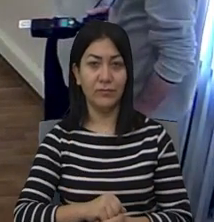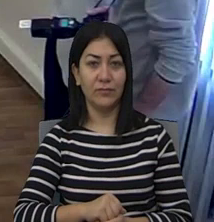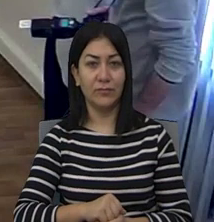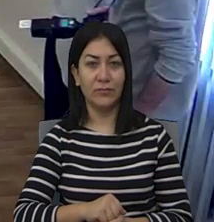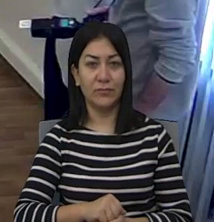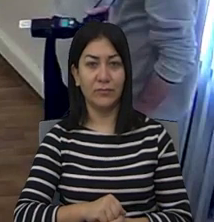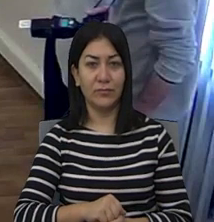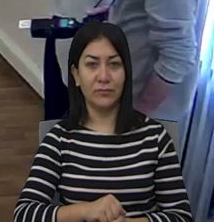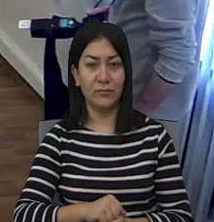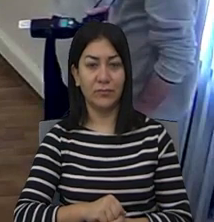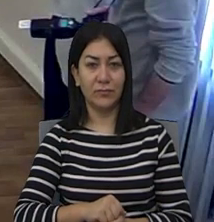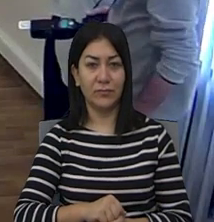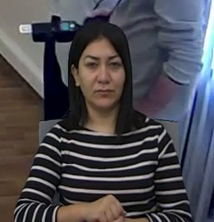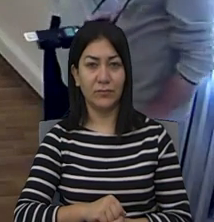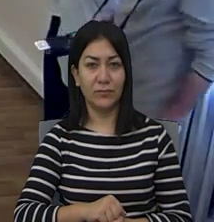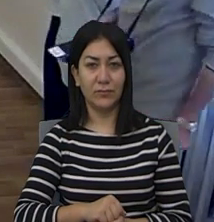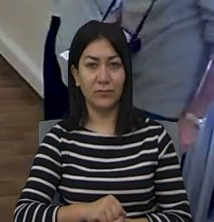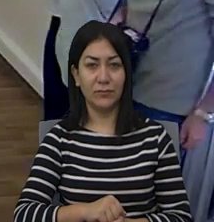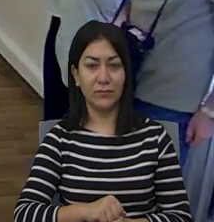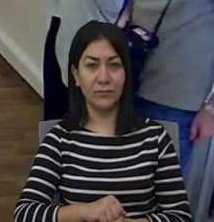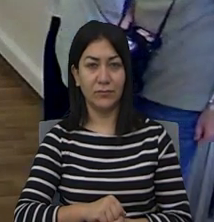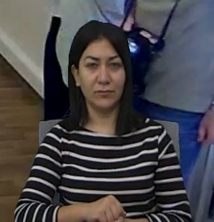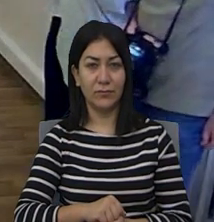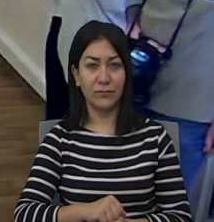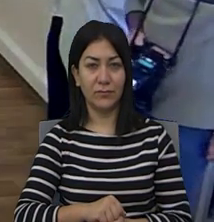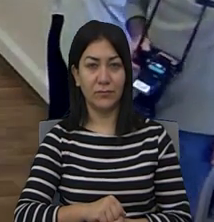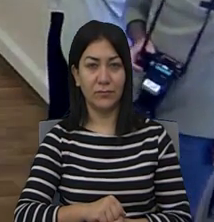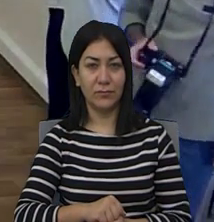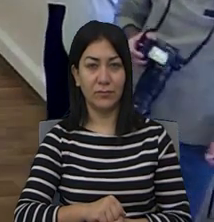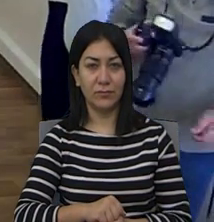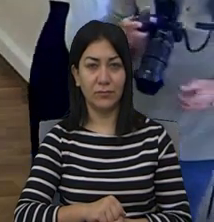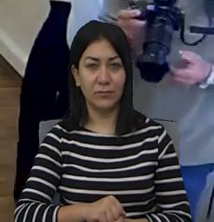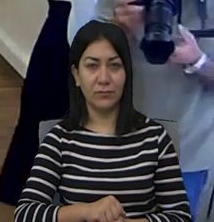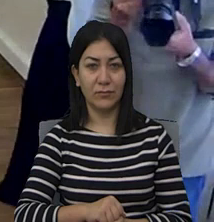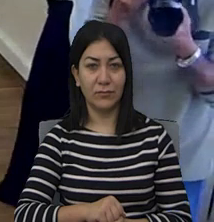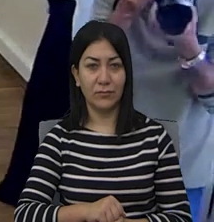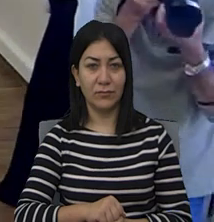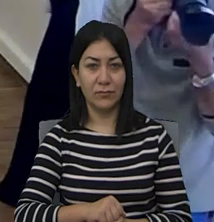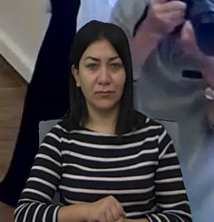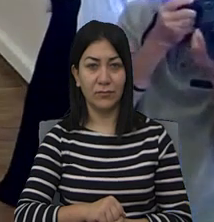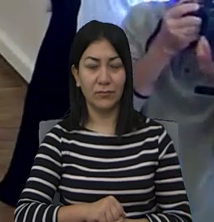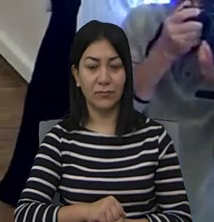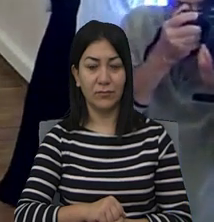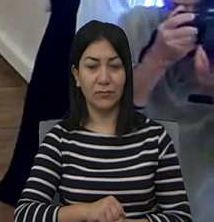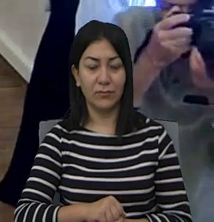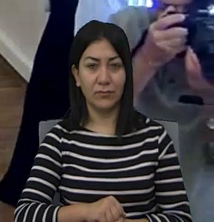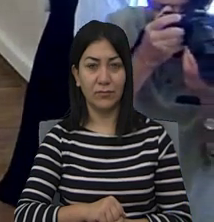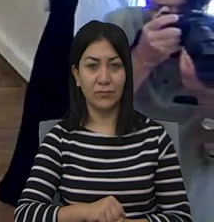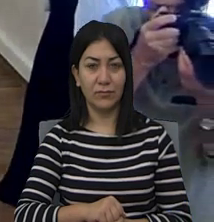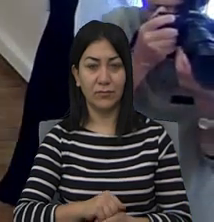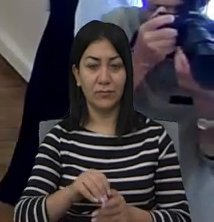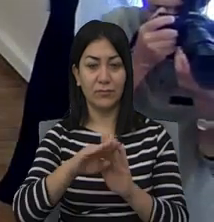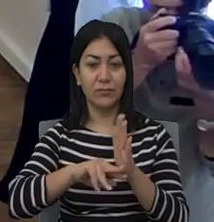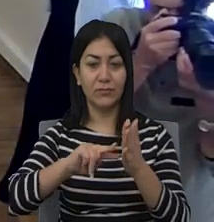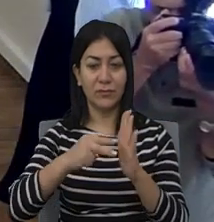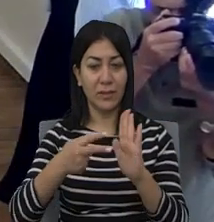engagement in the oversight of political finance, and civic education to spread democratic values among youth groups. Այս